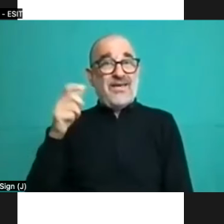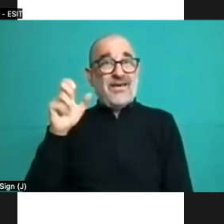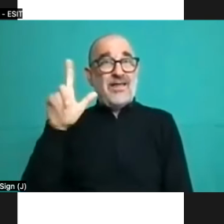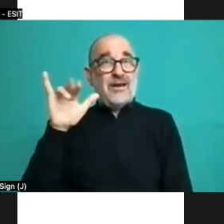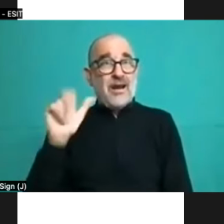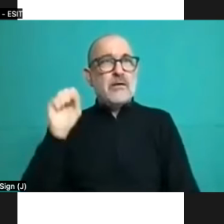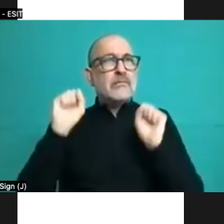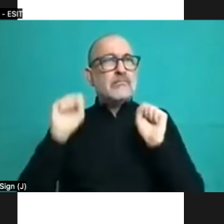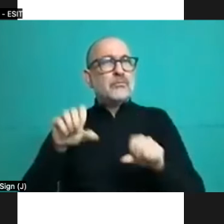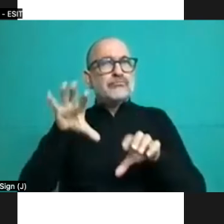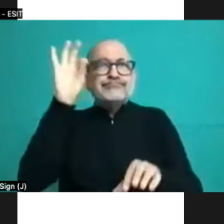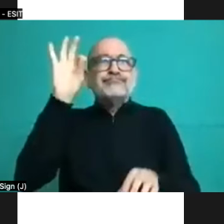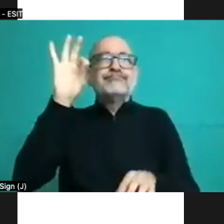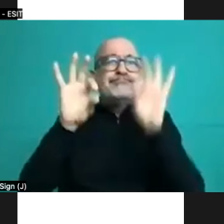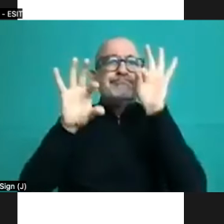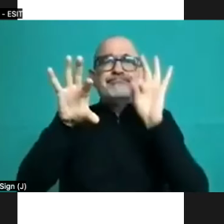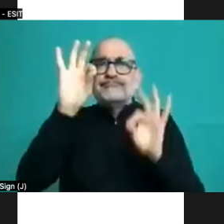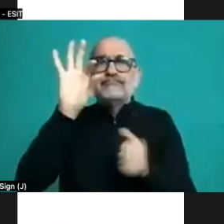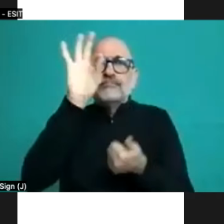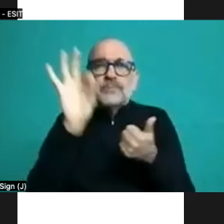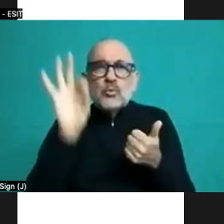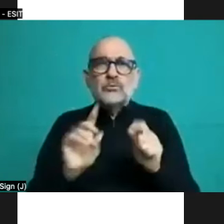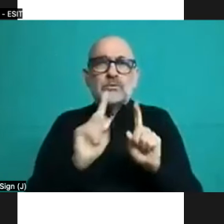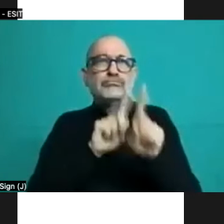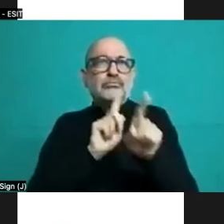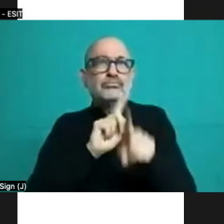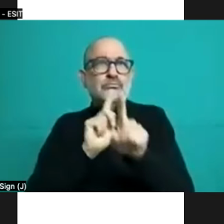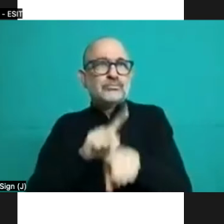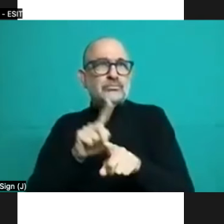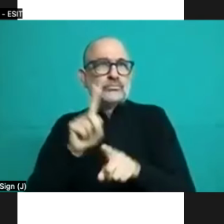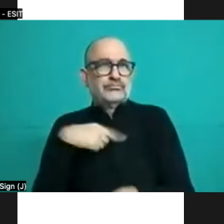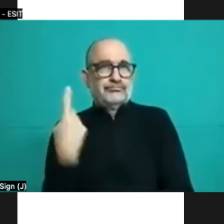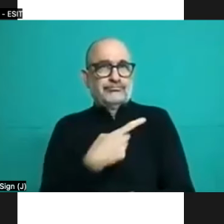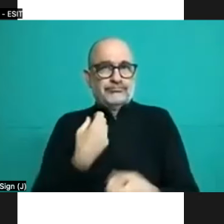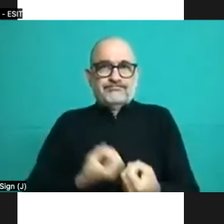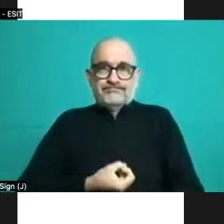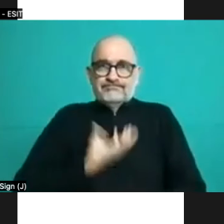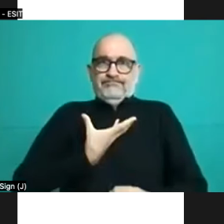à générer une véritable transformation.